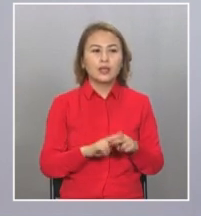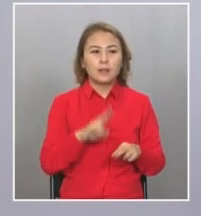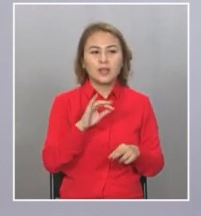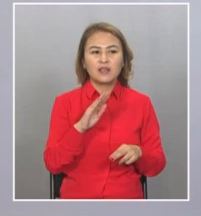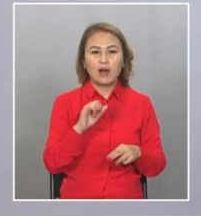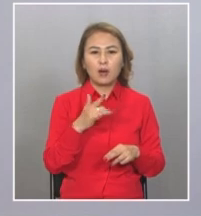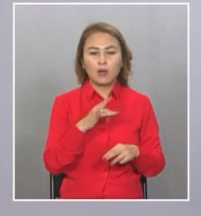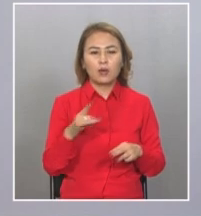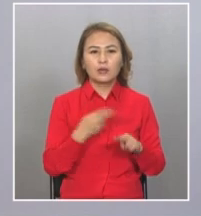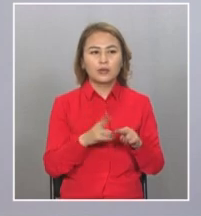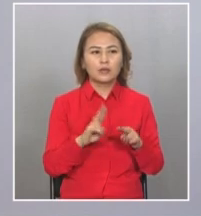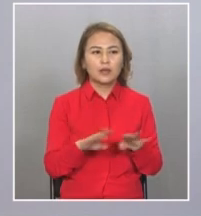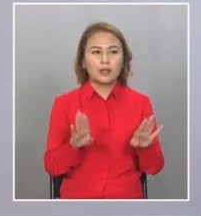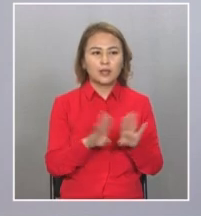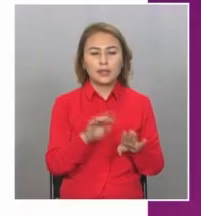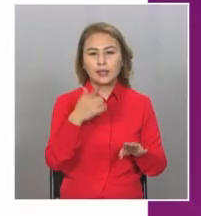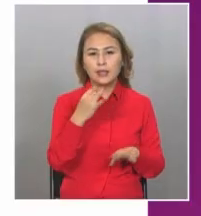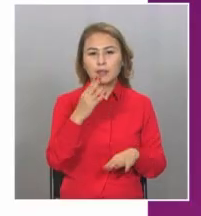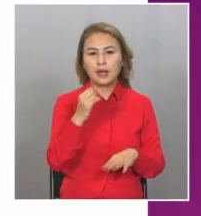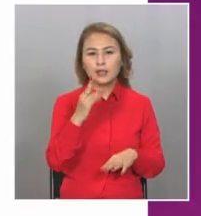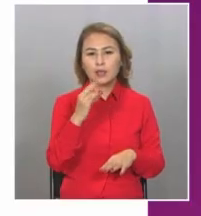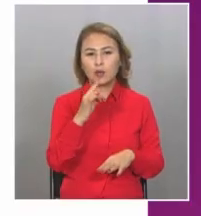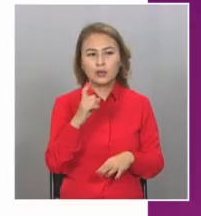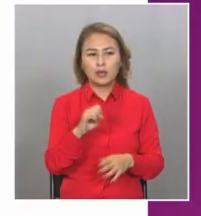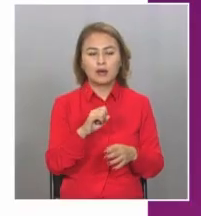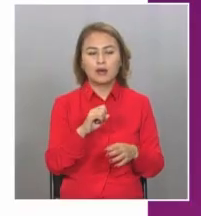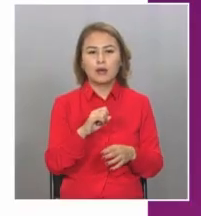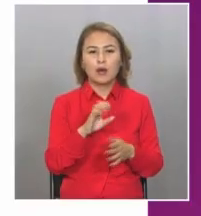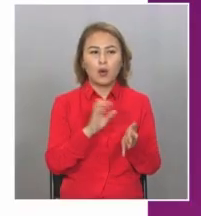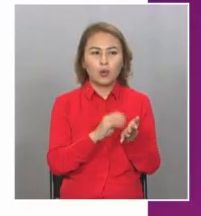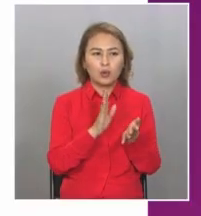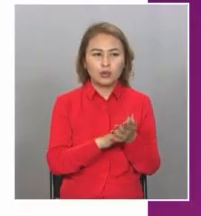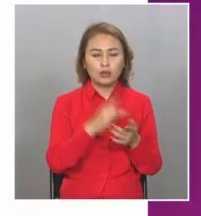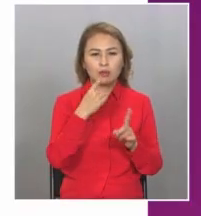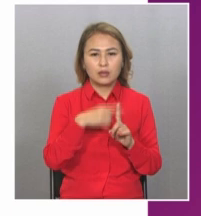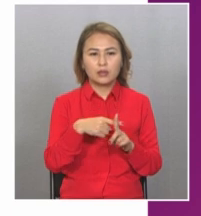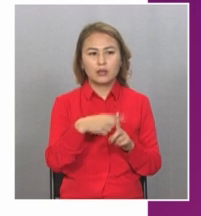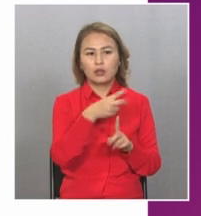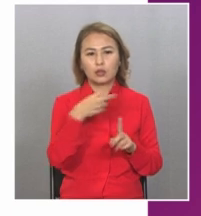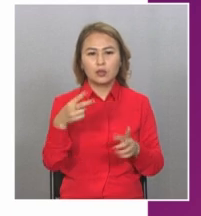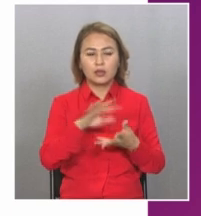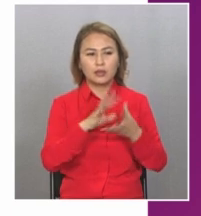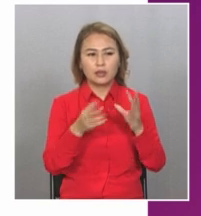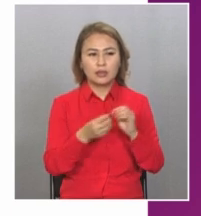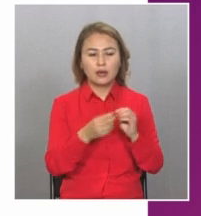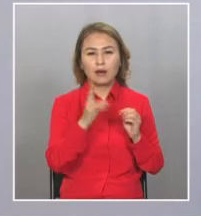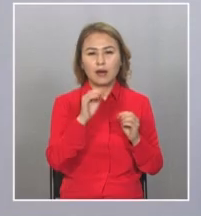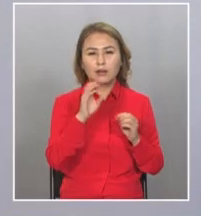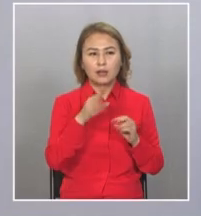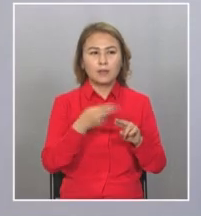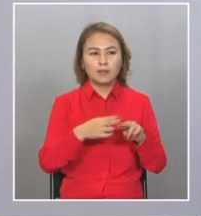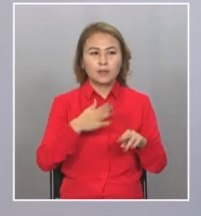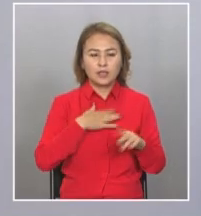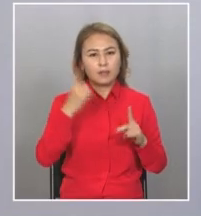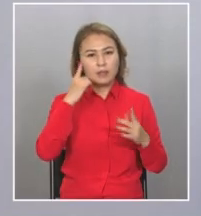Пифагор теоремасы бойынша гипотенуза катеттерінің квадраттарының қосындысының түбіріне тең. Ал катеттер бізде